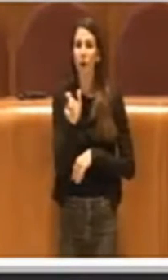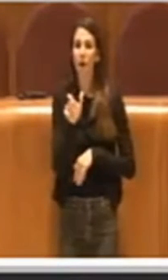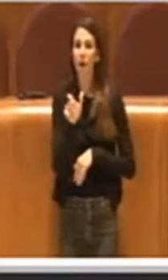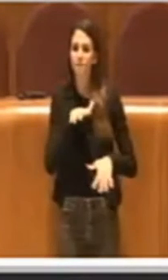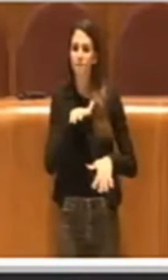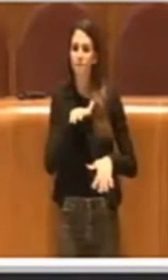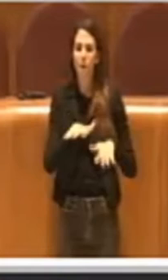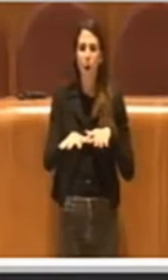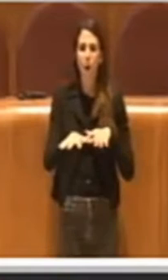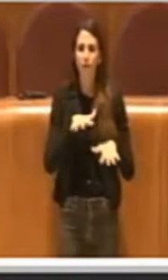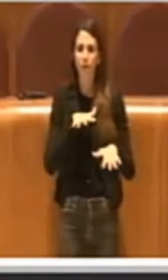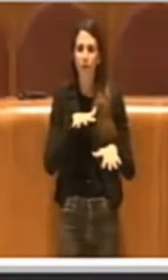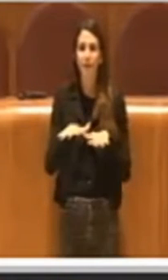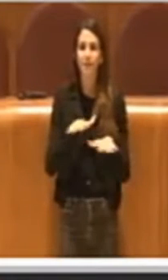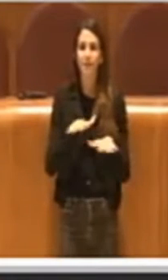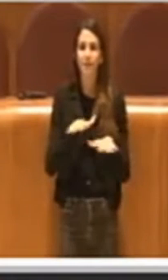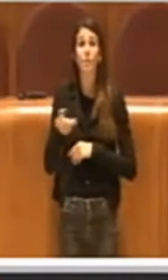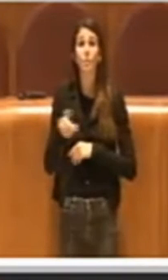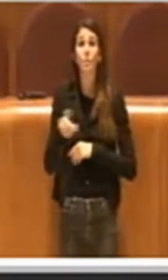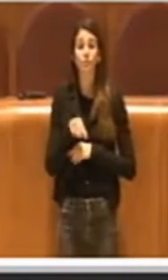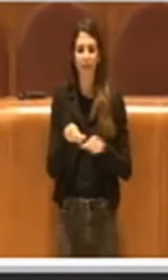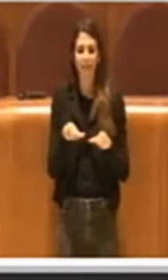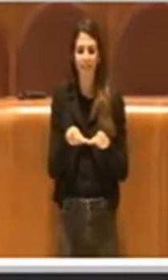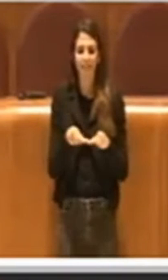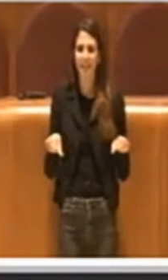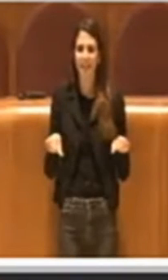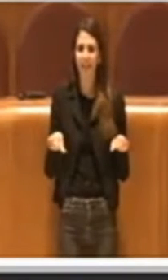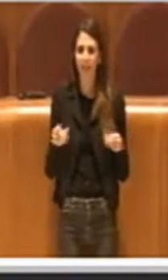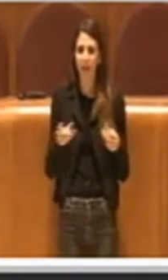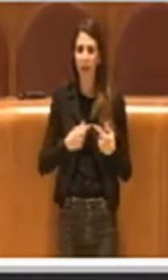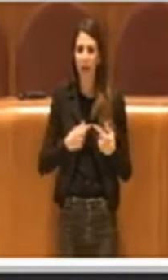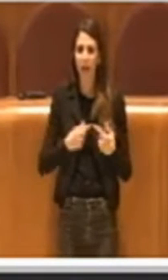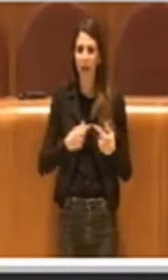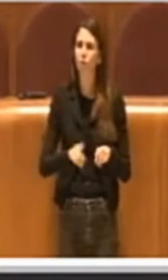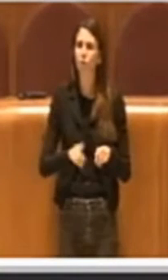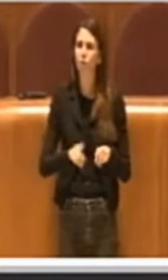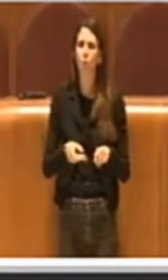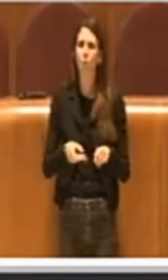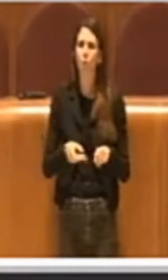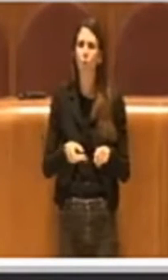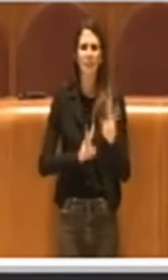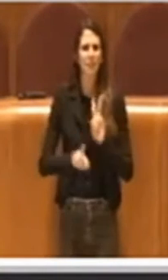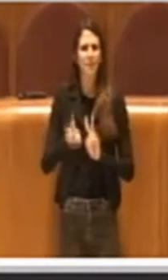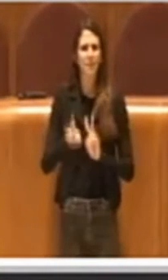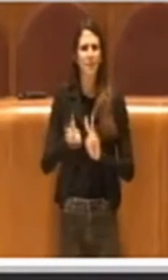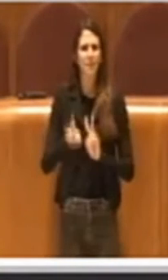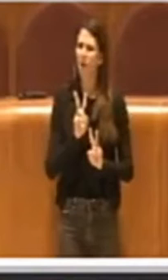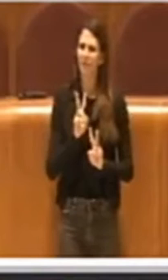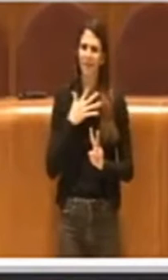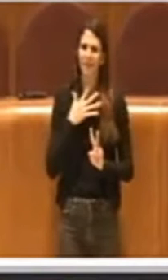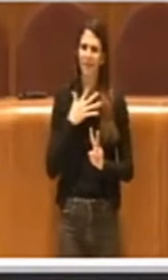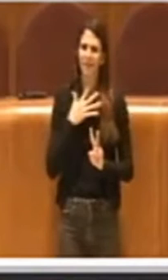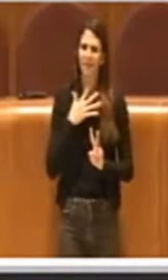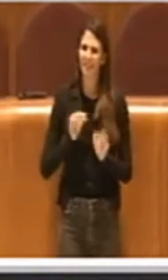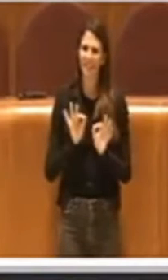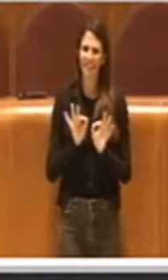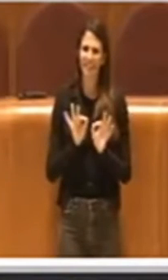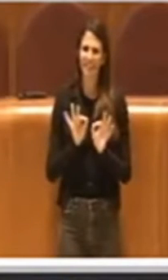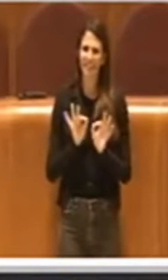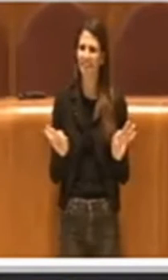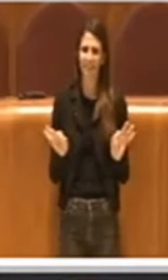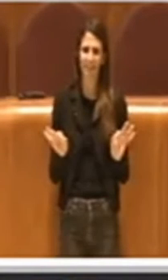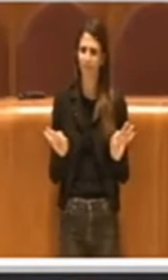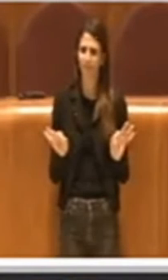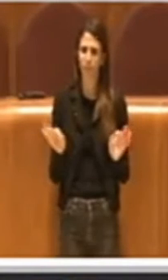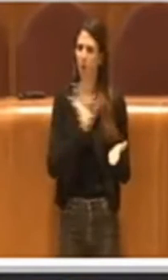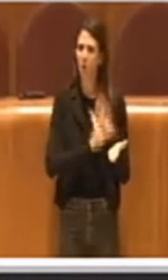movimentata proprio perché in quella sede, diciamo, non avemmo risposte soddisfacenti da parte